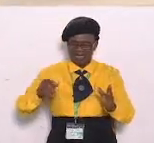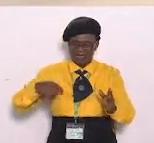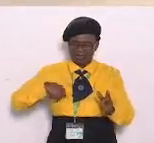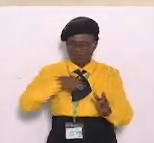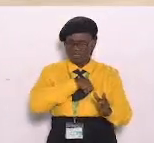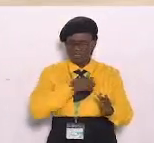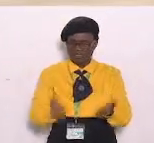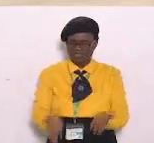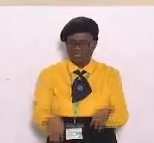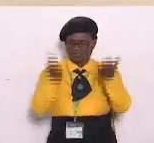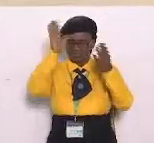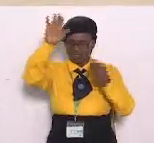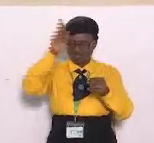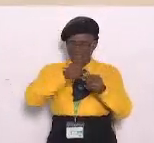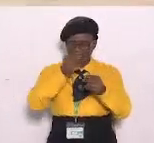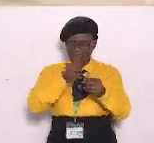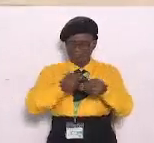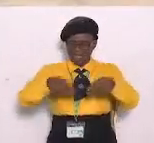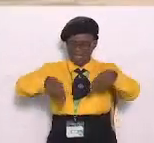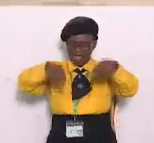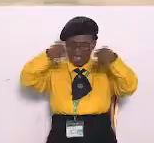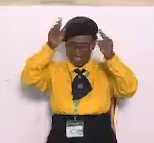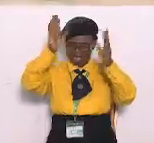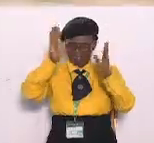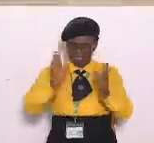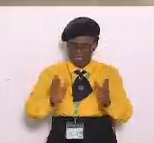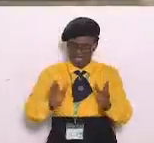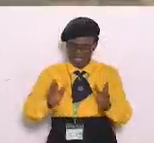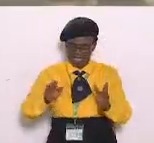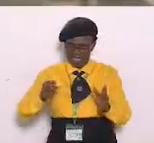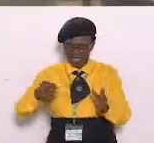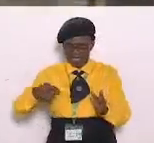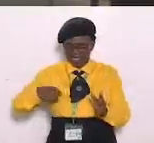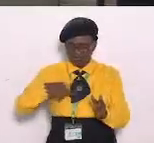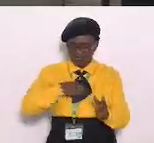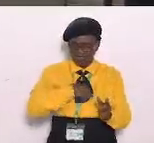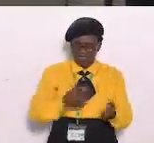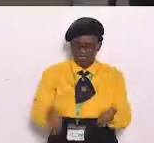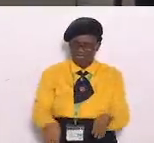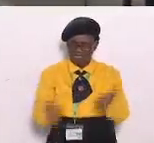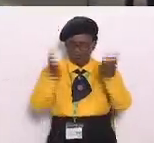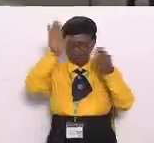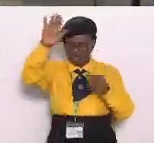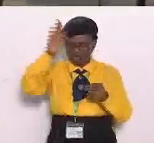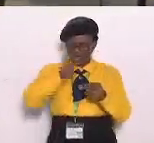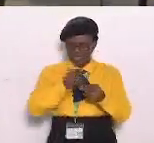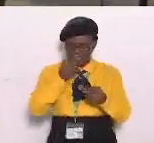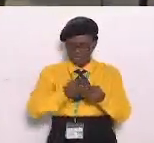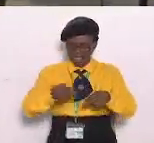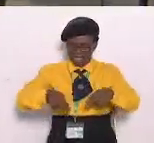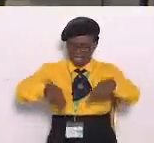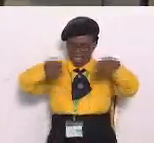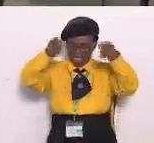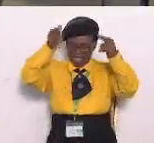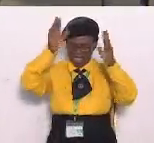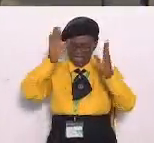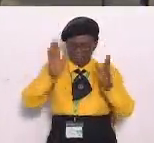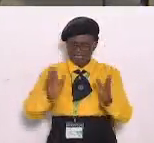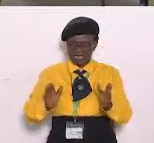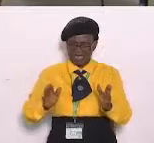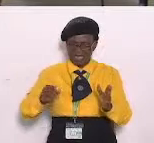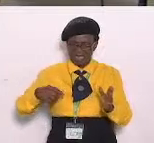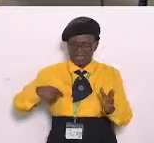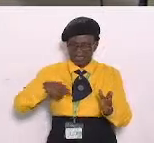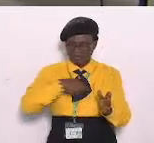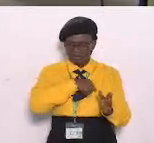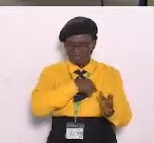haut nous élevons son nom plus haut ion nous élevons ton nom